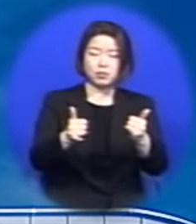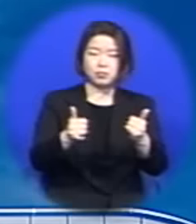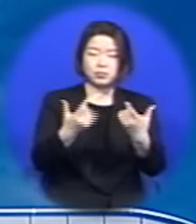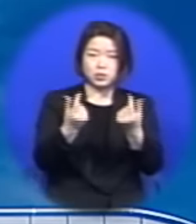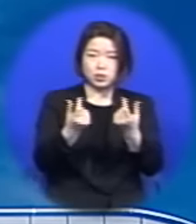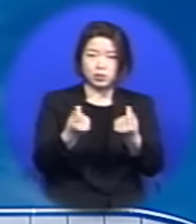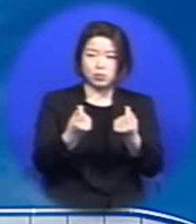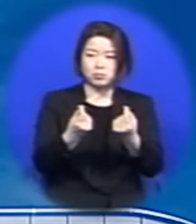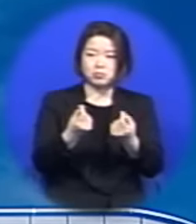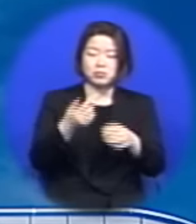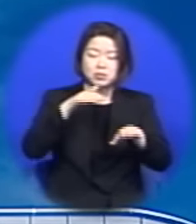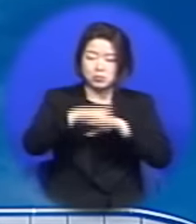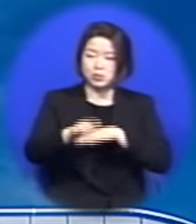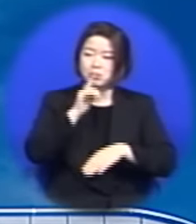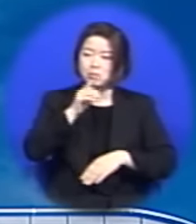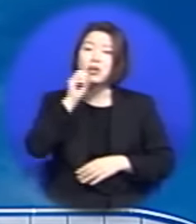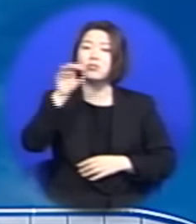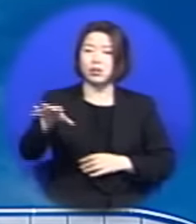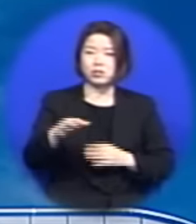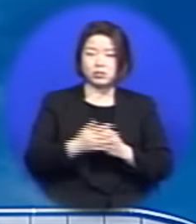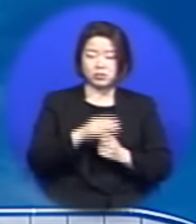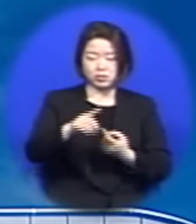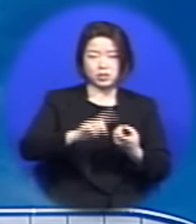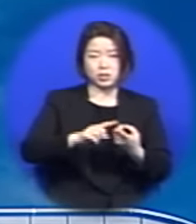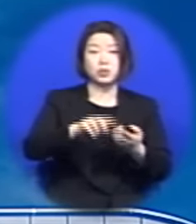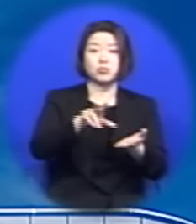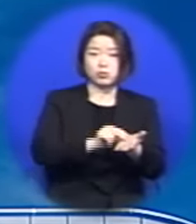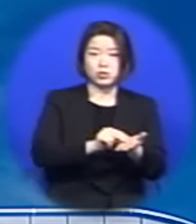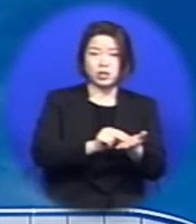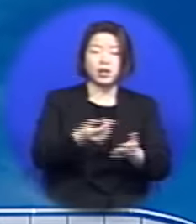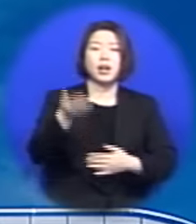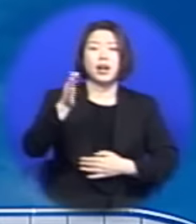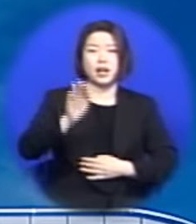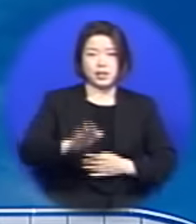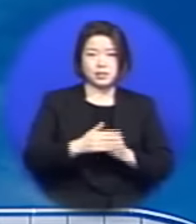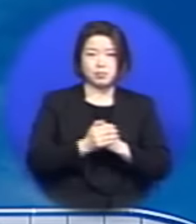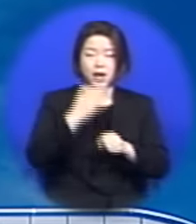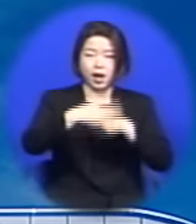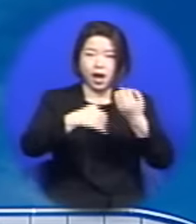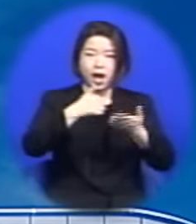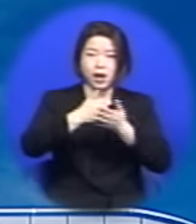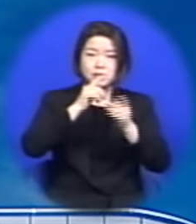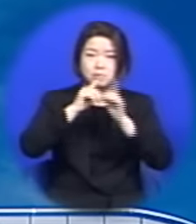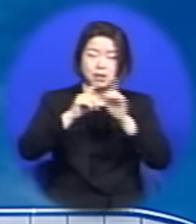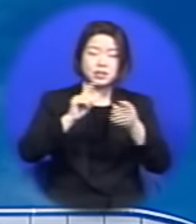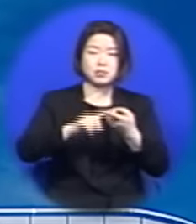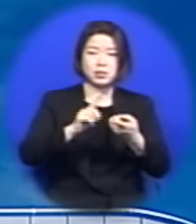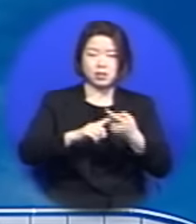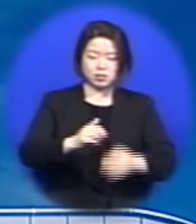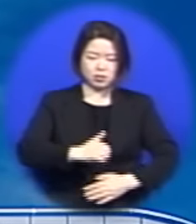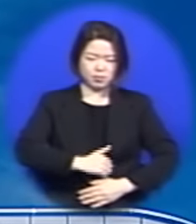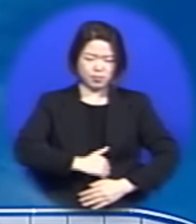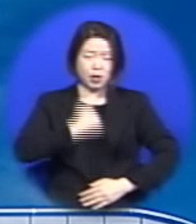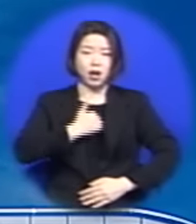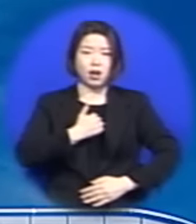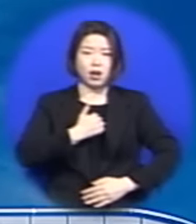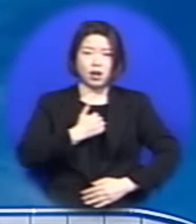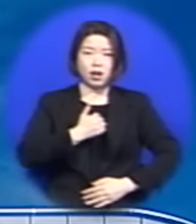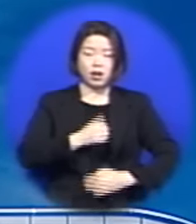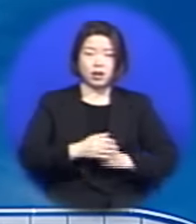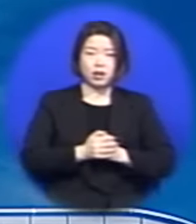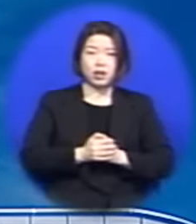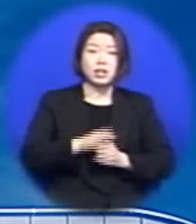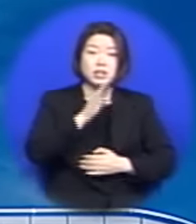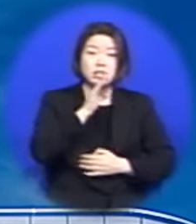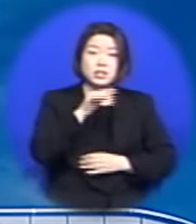것은 그 자체도 문제지요 그러나 하나님의 말씀에 대해서 분노하는